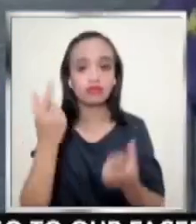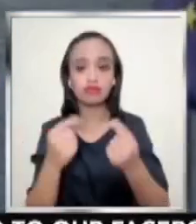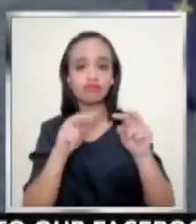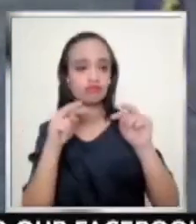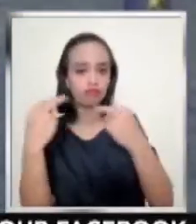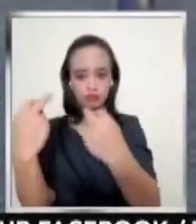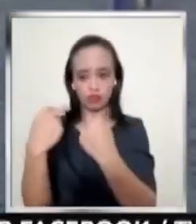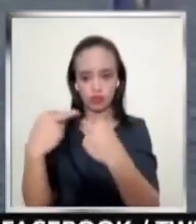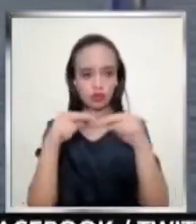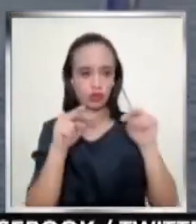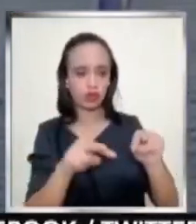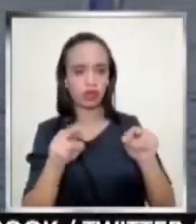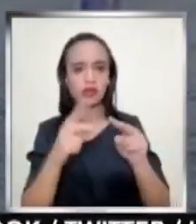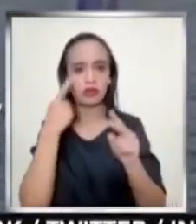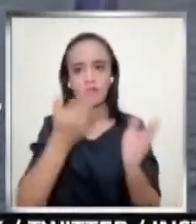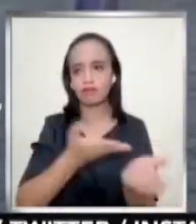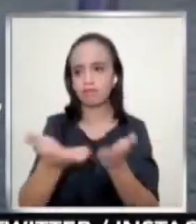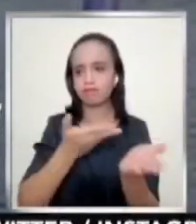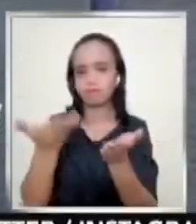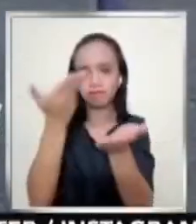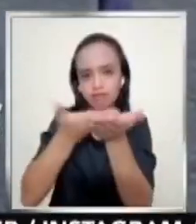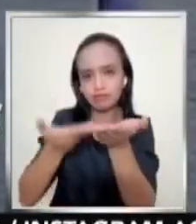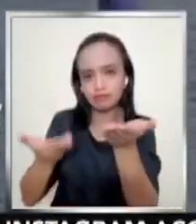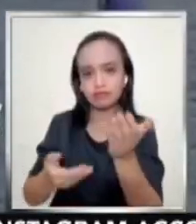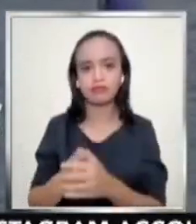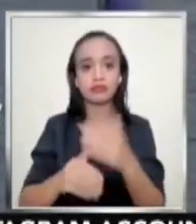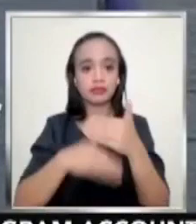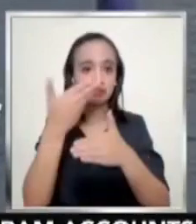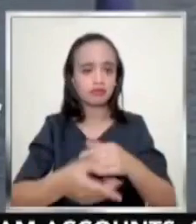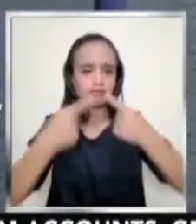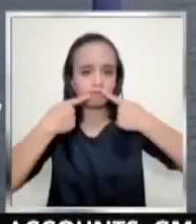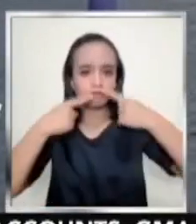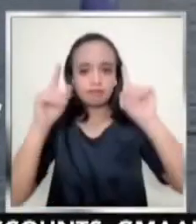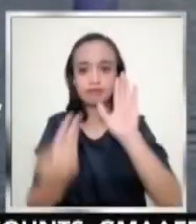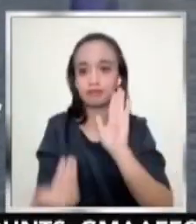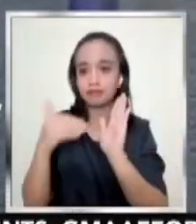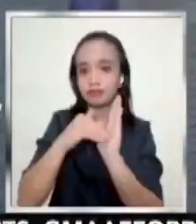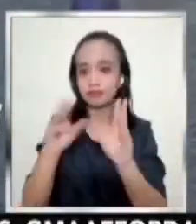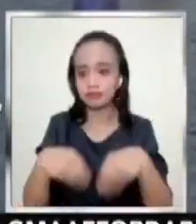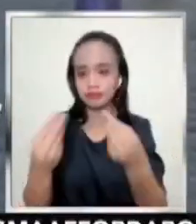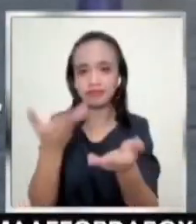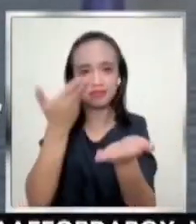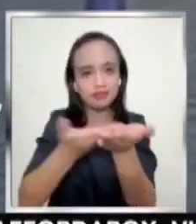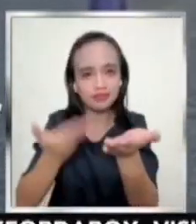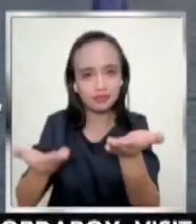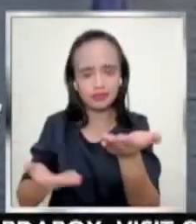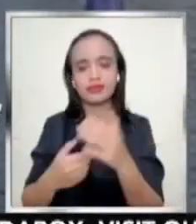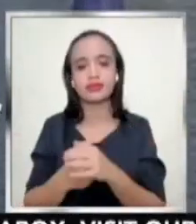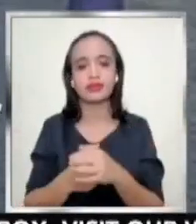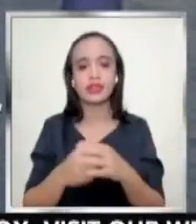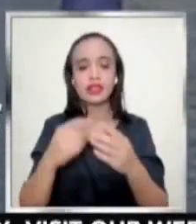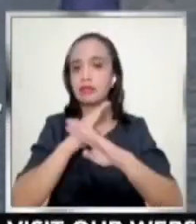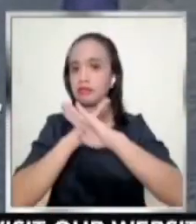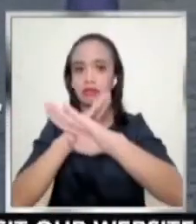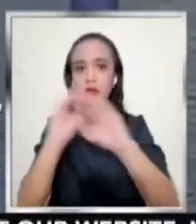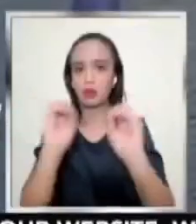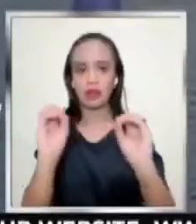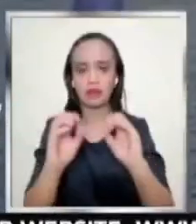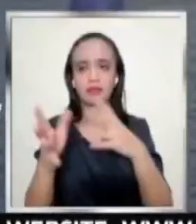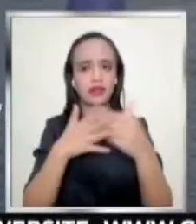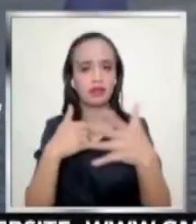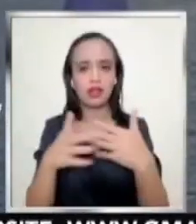kasunod yan ng matag binary supply mission sa pag-asa Island na hindi Hinarang kahit namataang pinalibutan nitong